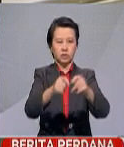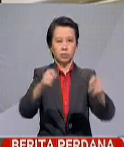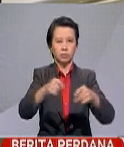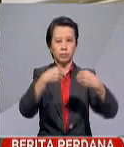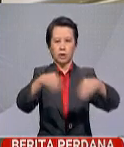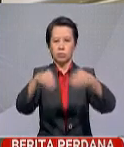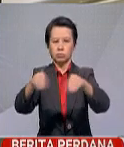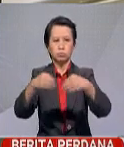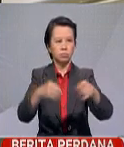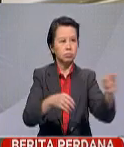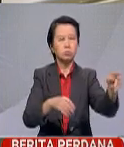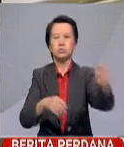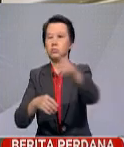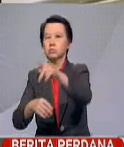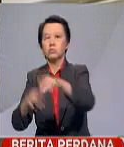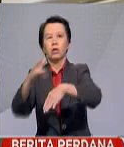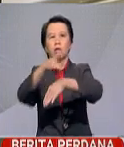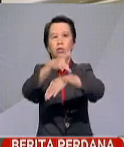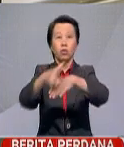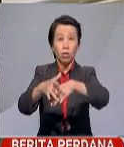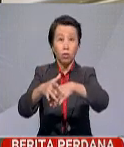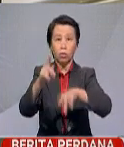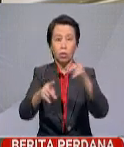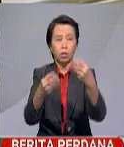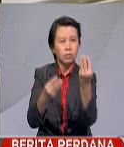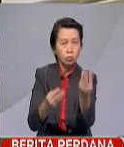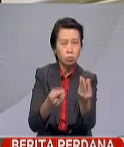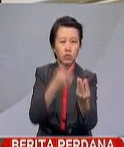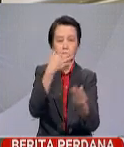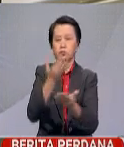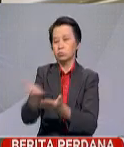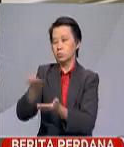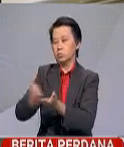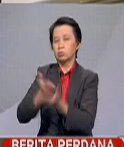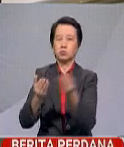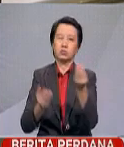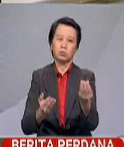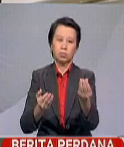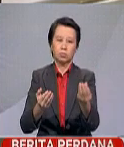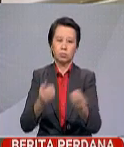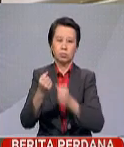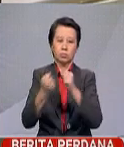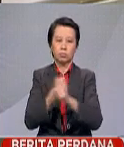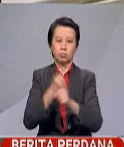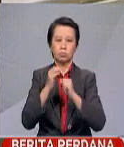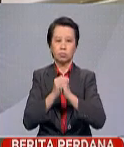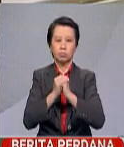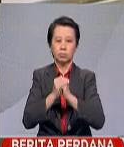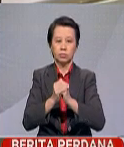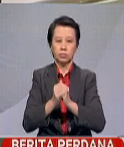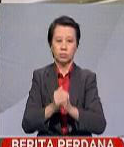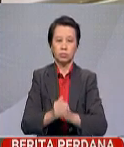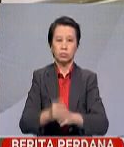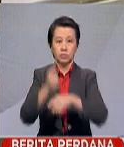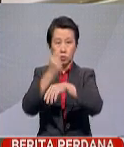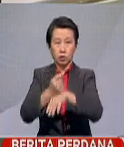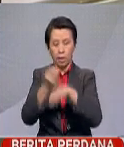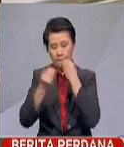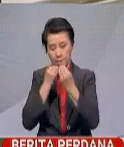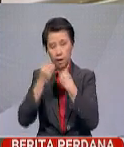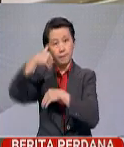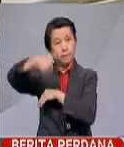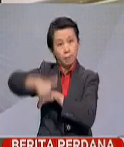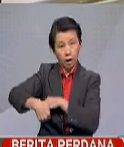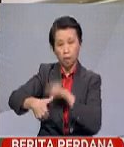negara mendapati sudah lengang, tiada lagi orang untuk membeli belah sempena Tahun Baru Cina. Tradisi makan malam